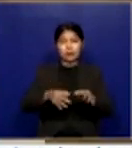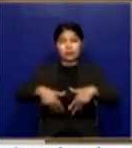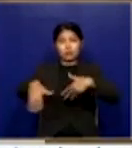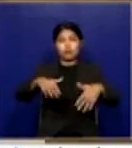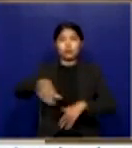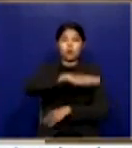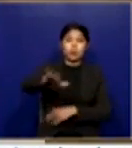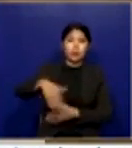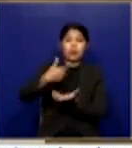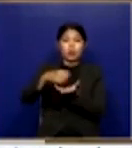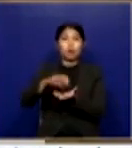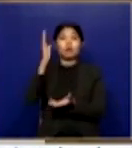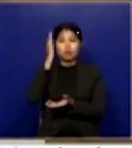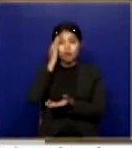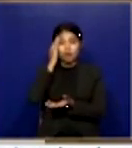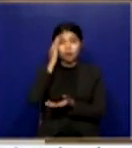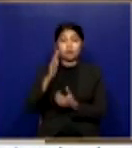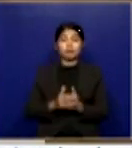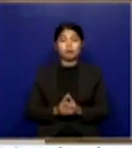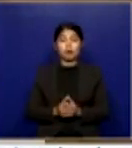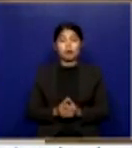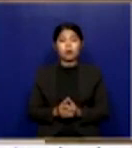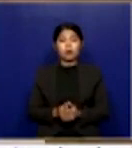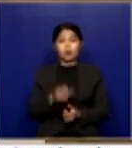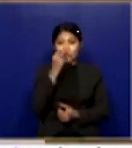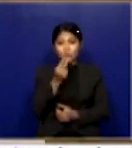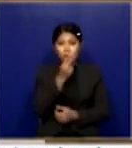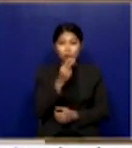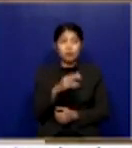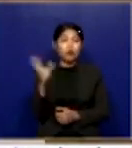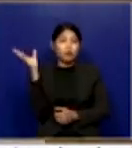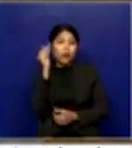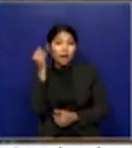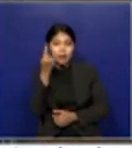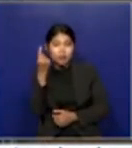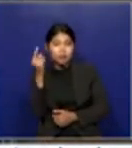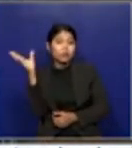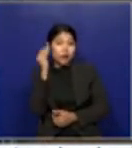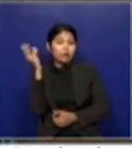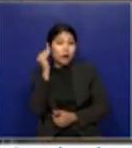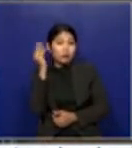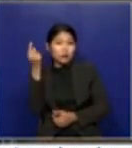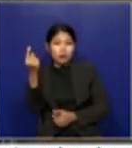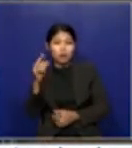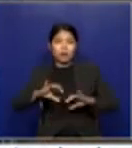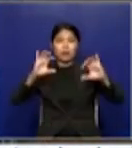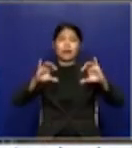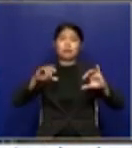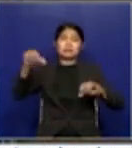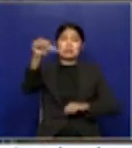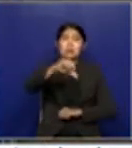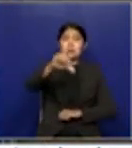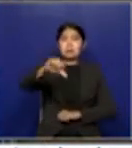ชนทั่วไปให้ทราบด้วยนะครับเพราะถ้าเราฟังช่องทางเดียวมันก็จะกลายเป็นรัฐบาลนี่ใช้ไม่ได้สักเรื่อง